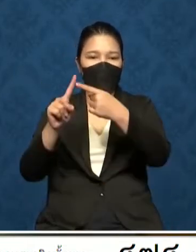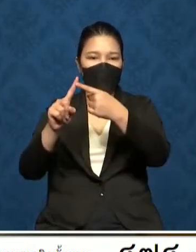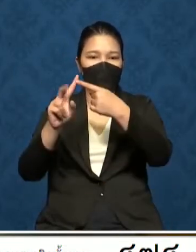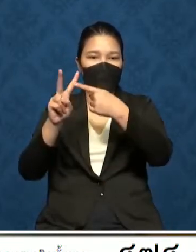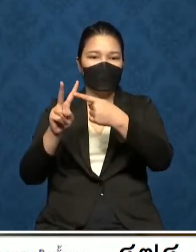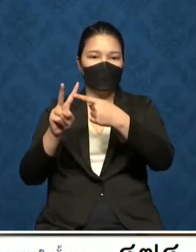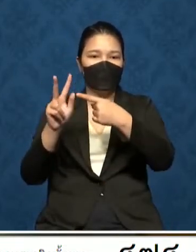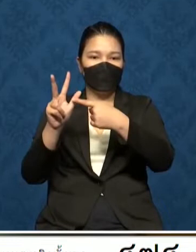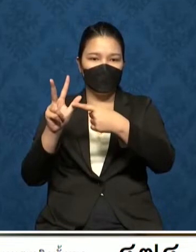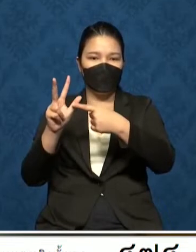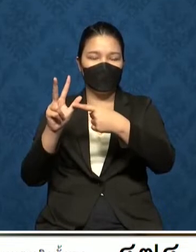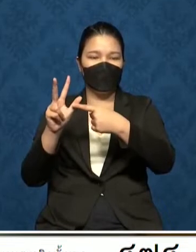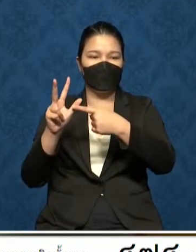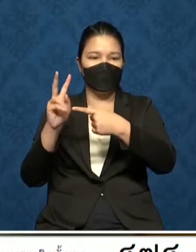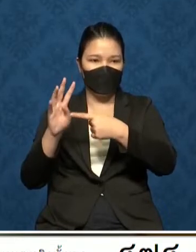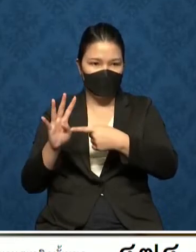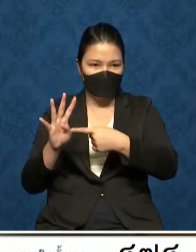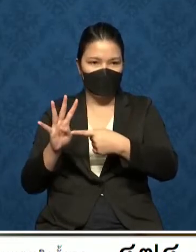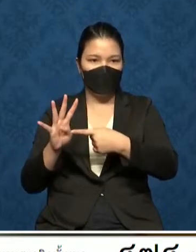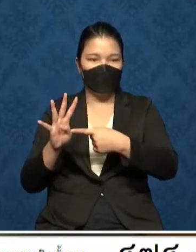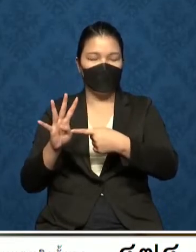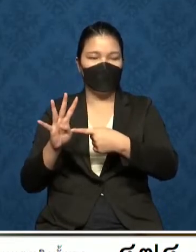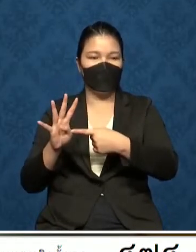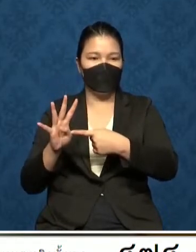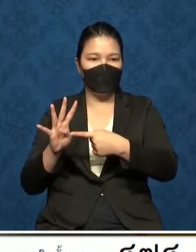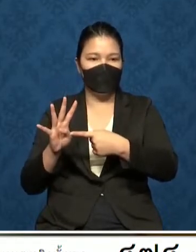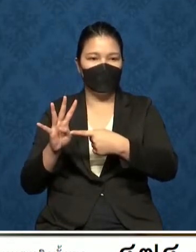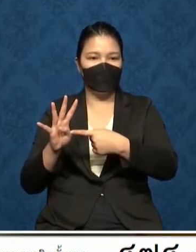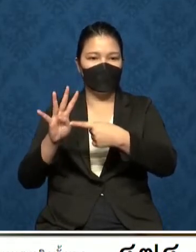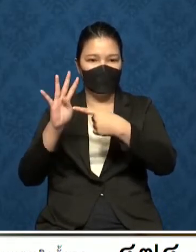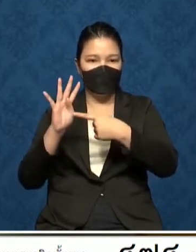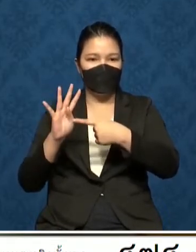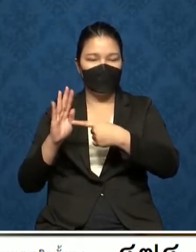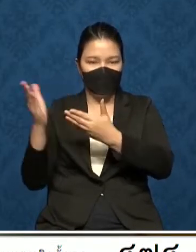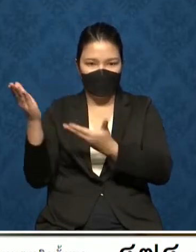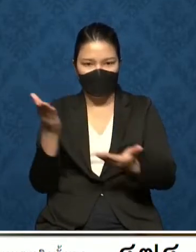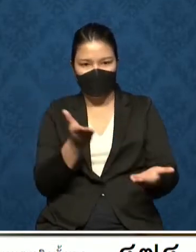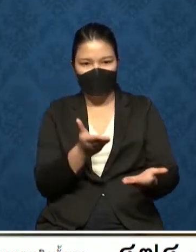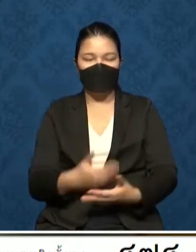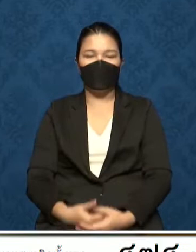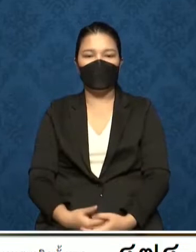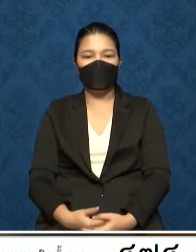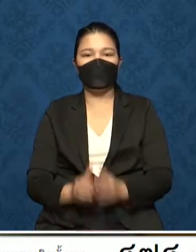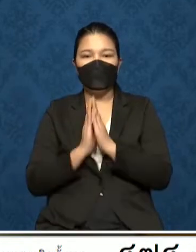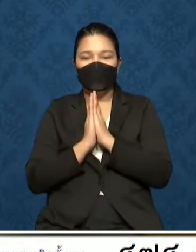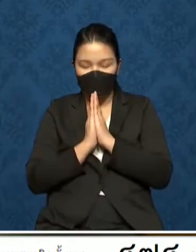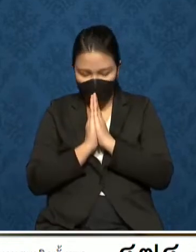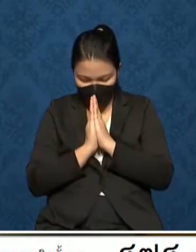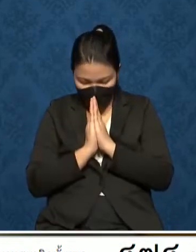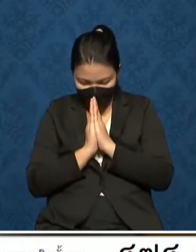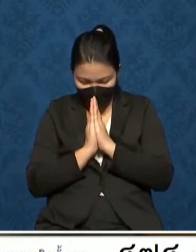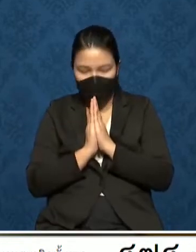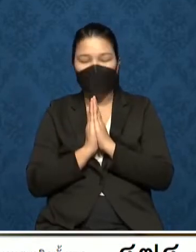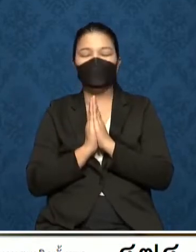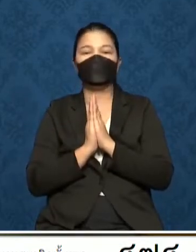ามท่านพลตำรวจตีสุพิสารภักดีนฤนาถนะครับเชิญครับ ครับกราบเรียนท่านประธานสภาผู้